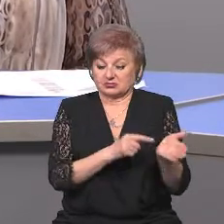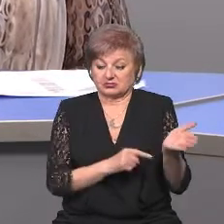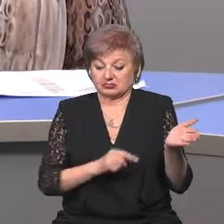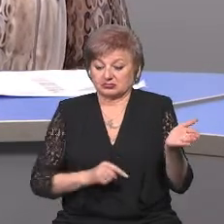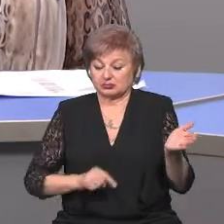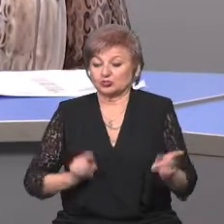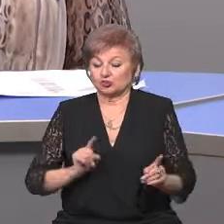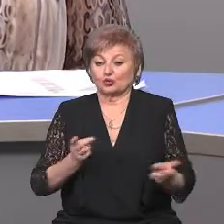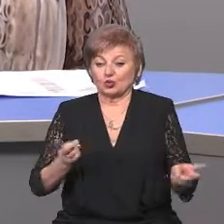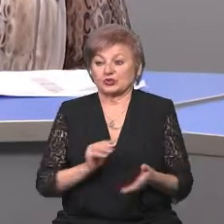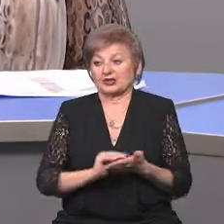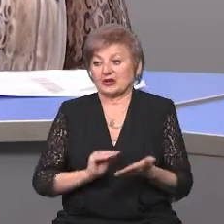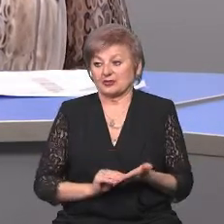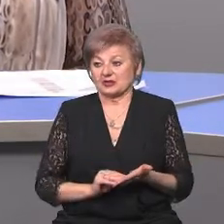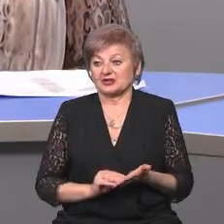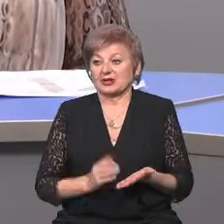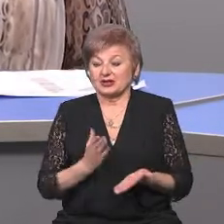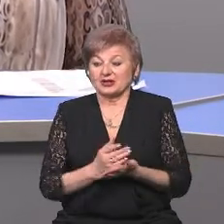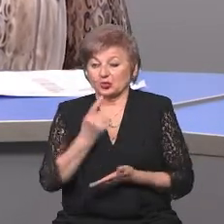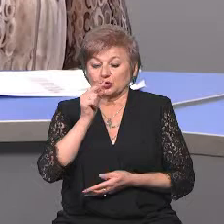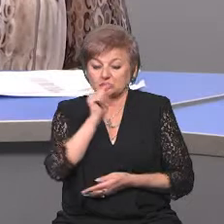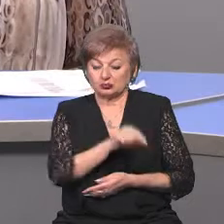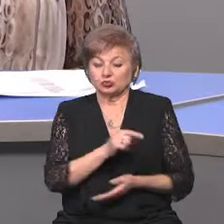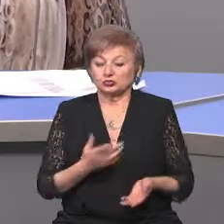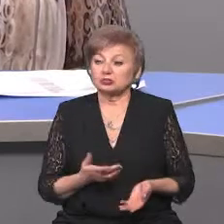треба написати. І є один пункт номер